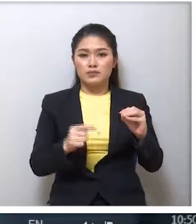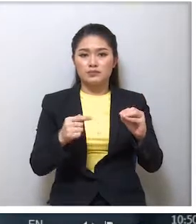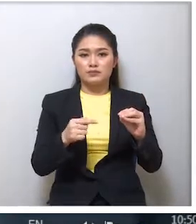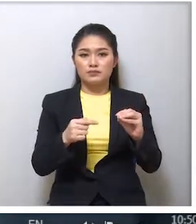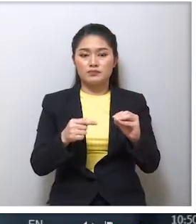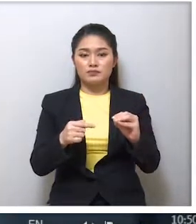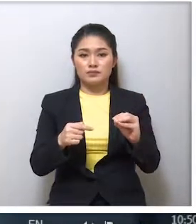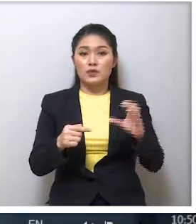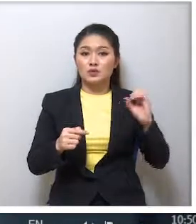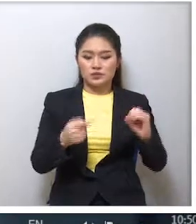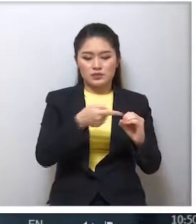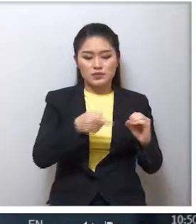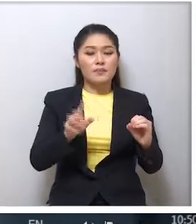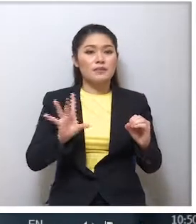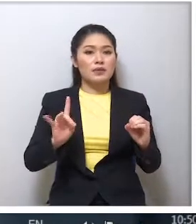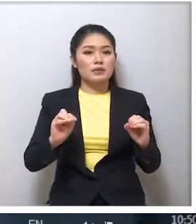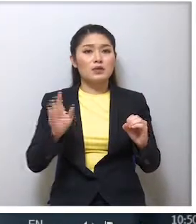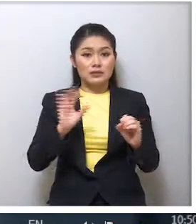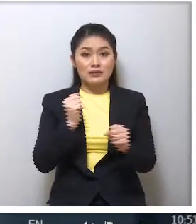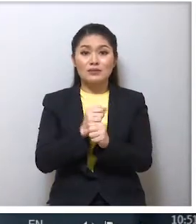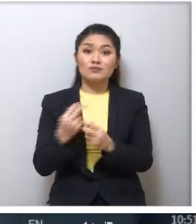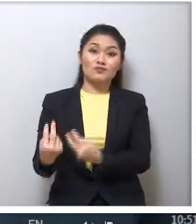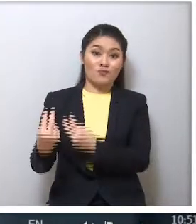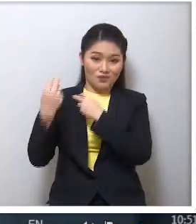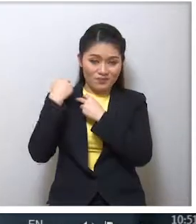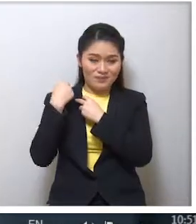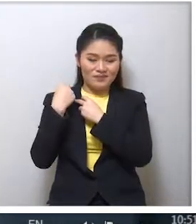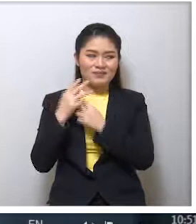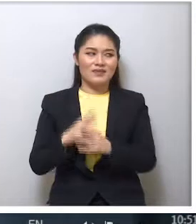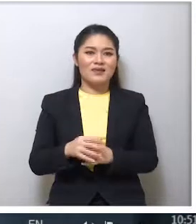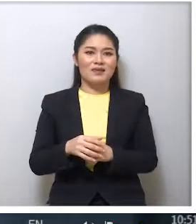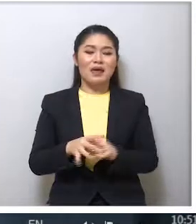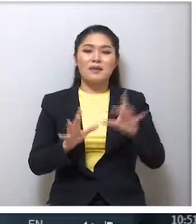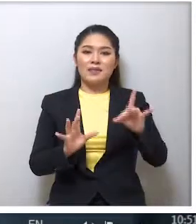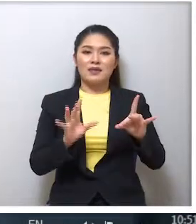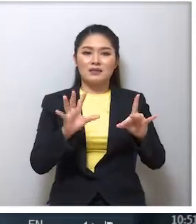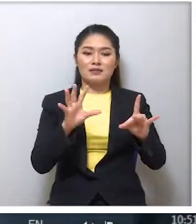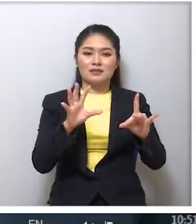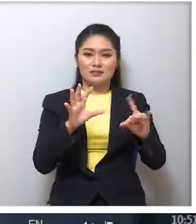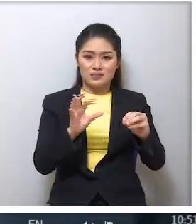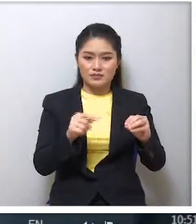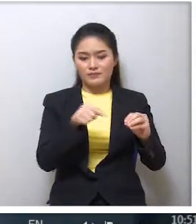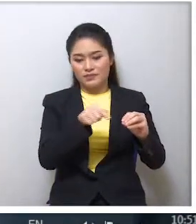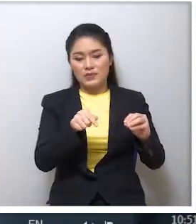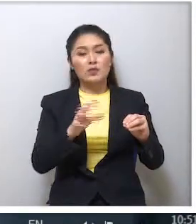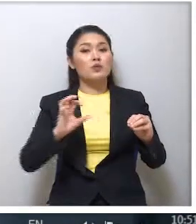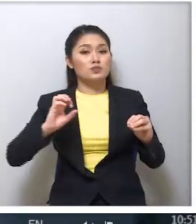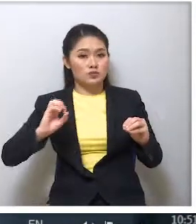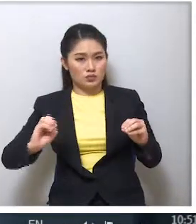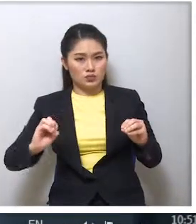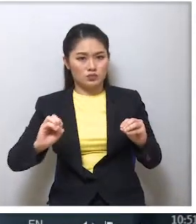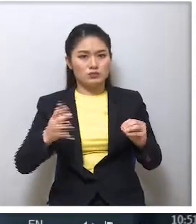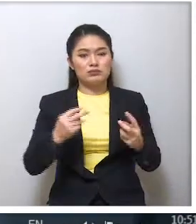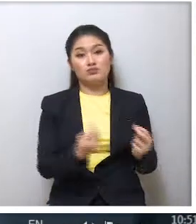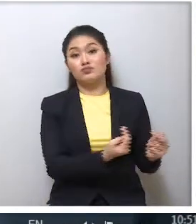นี่ยเราทำย้อนนะครับเราทำย้อนเฟรมที่0เนี่ยเราจับตัวอักษรดึงออกไปตัวโลโก้ดึงออก